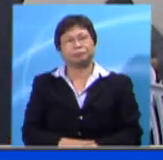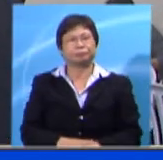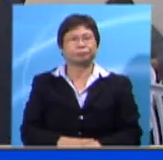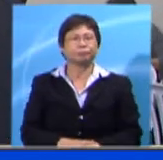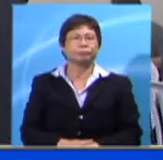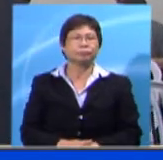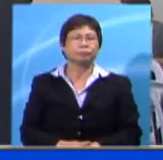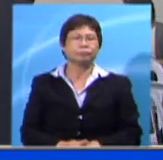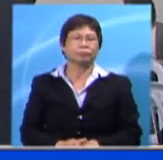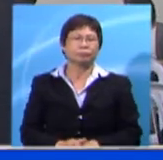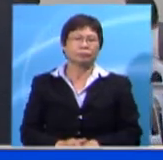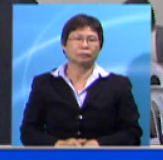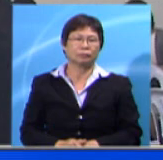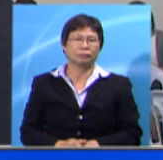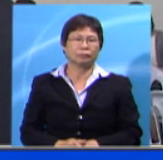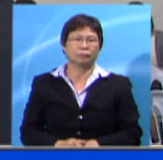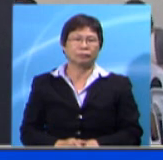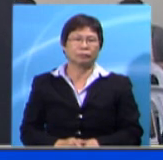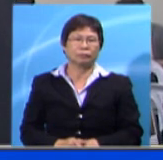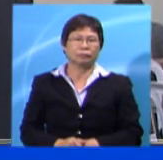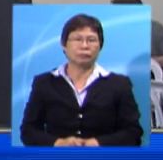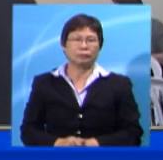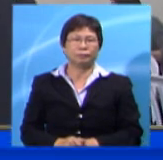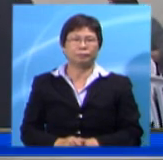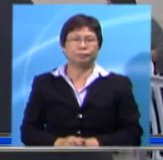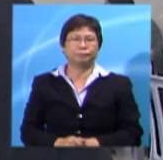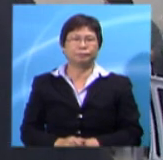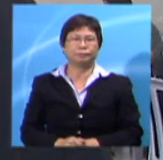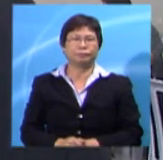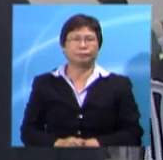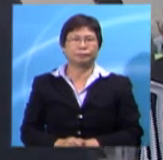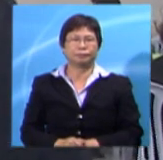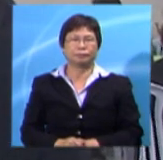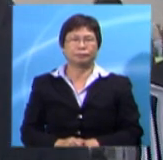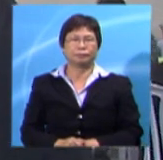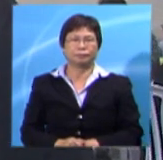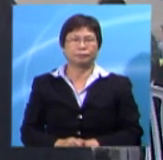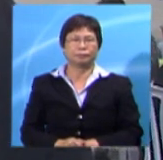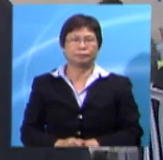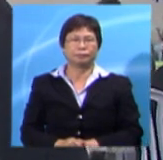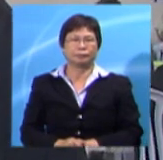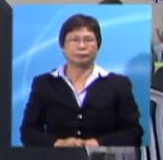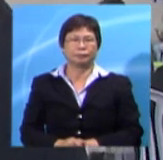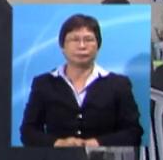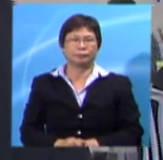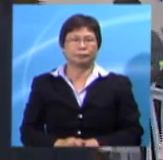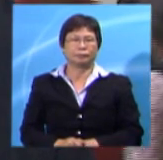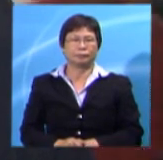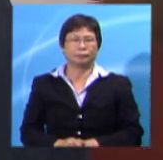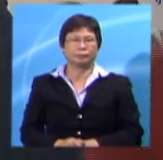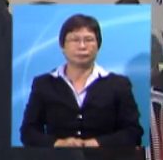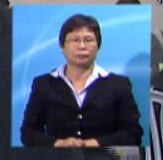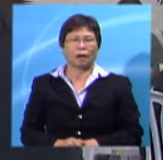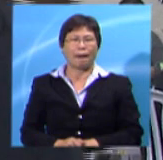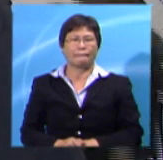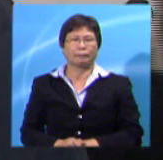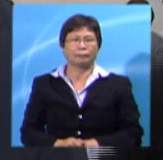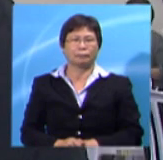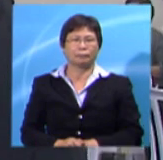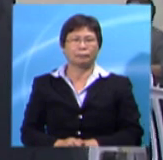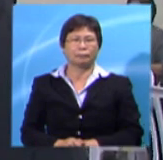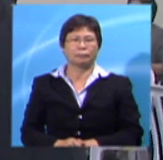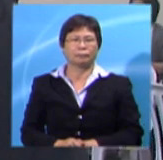tapi I also think that jangan pihak yang Cuba